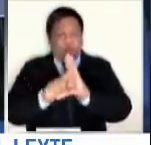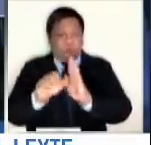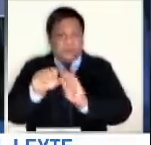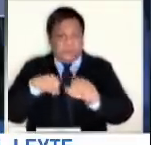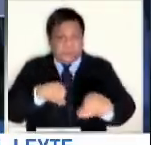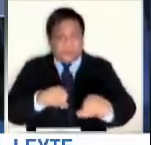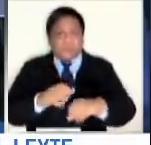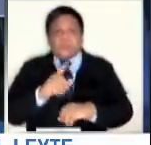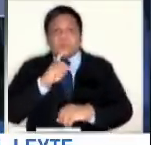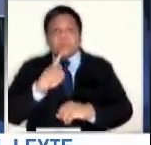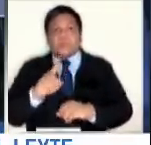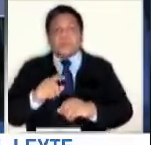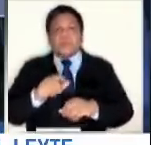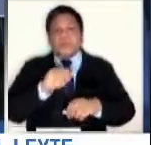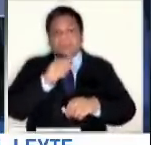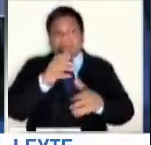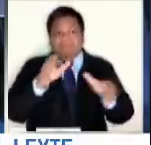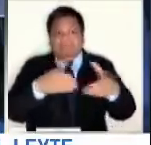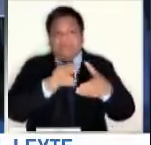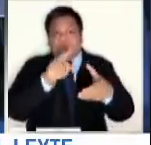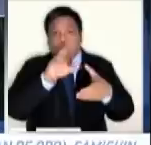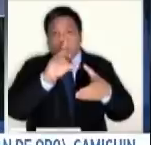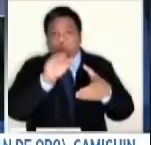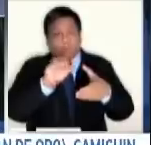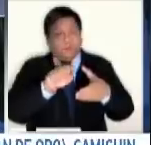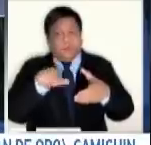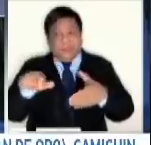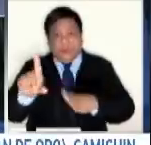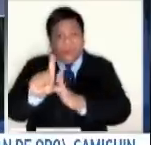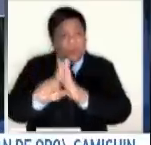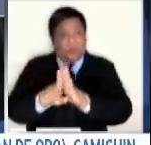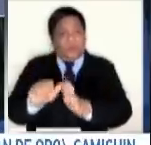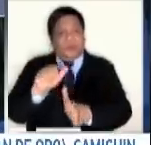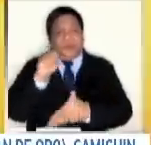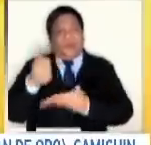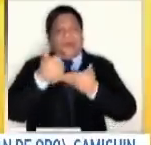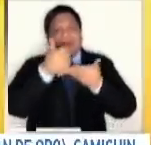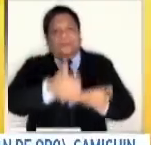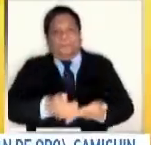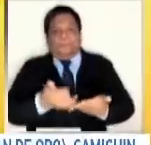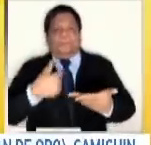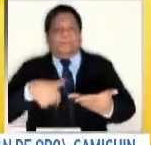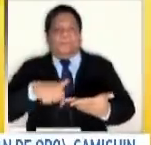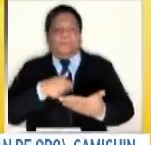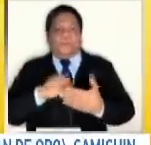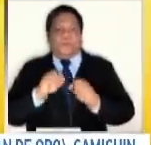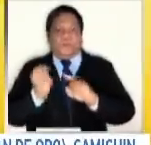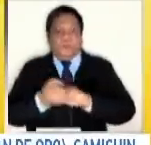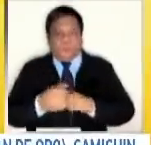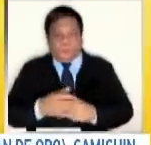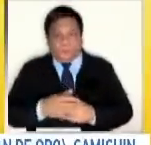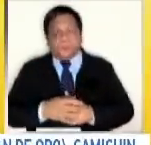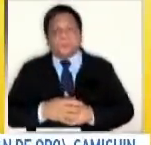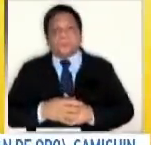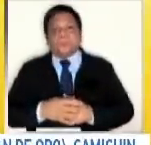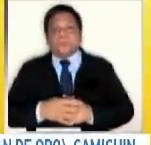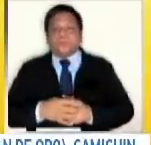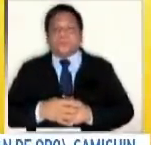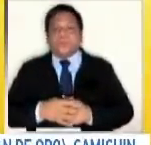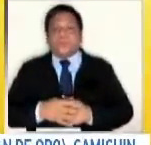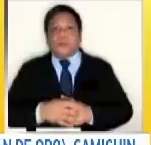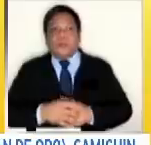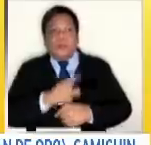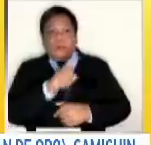tribunal itself na hindi nakatulong yung batas na yan. Nahanghinga ng kanyang panig, sagot ni Carpio,